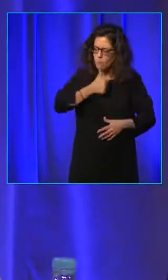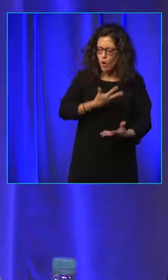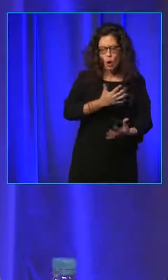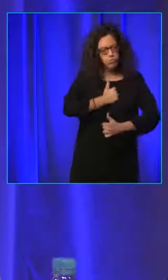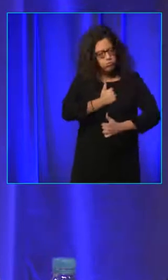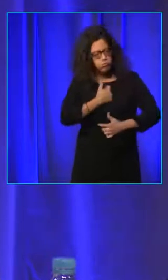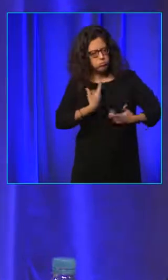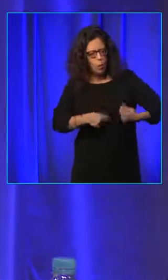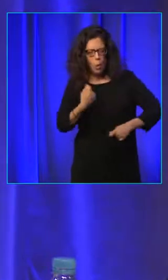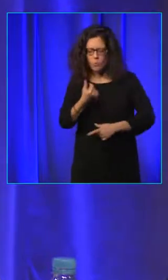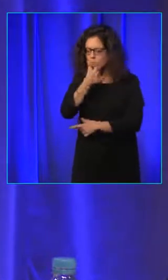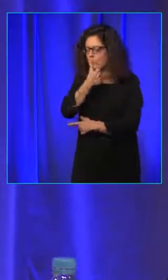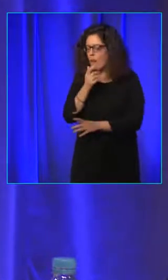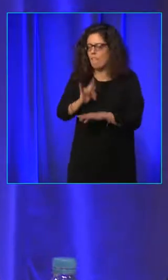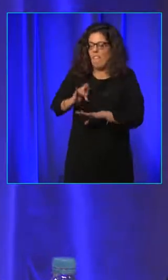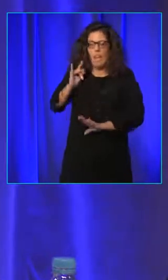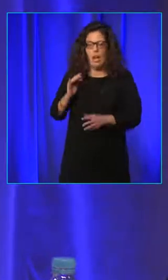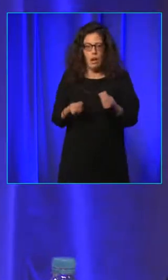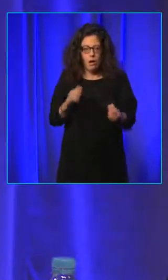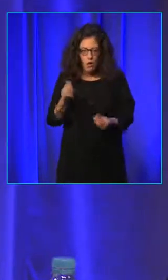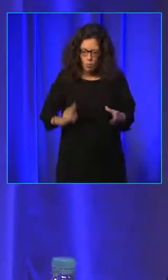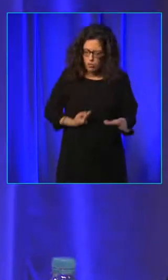à cette épreuve de la blessure. Donc,